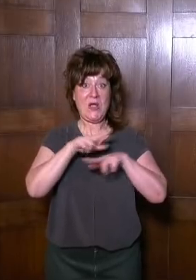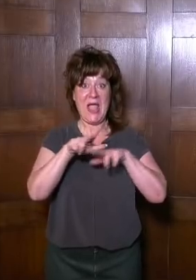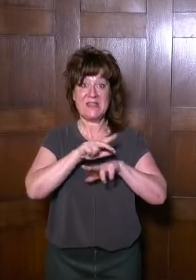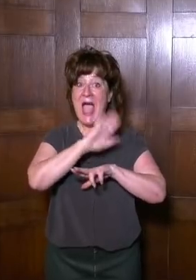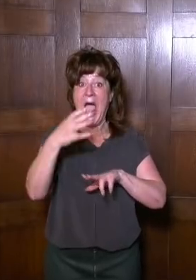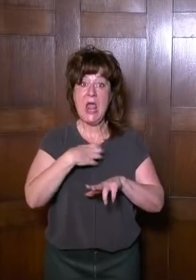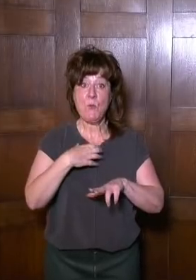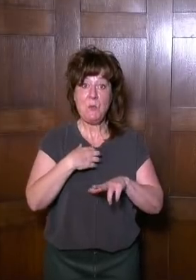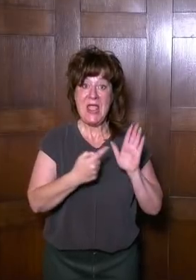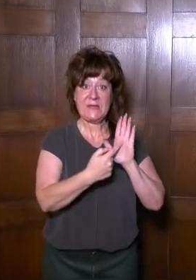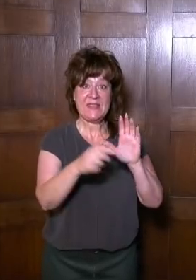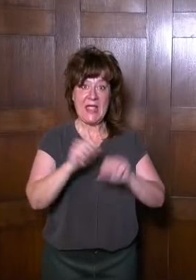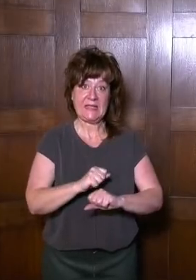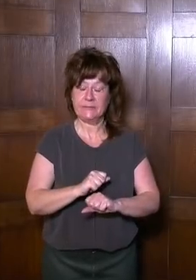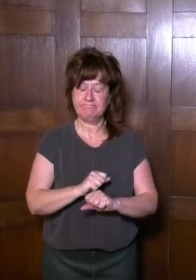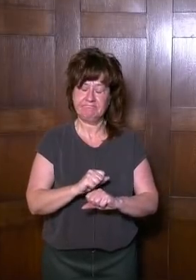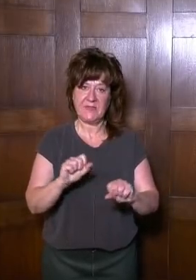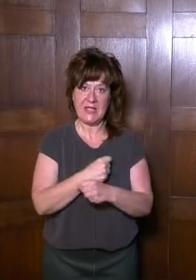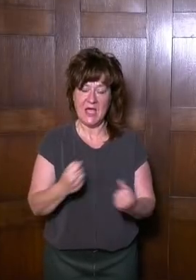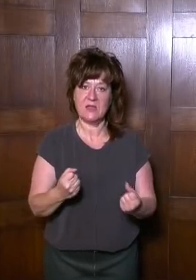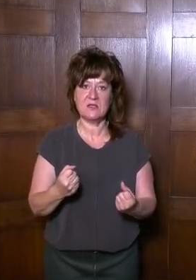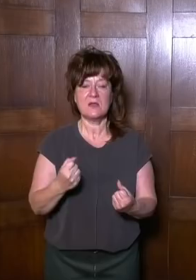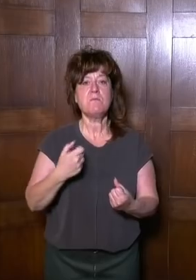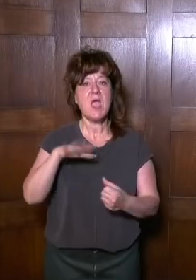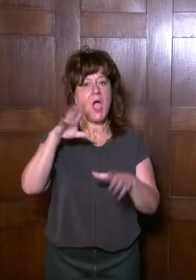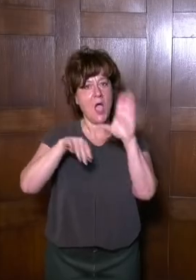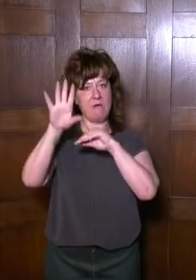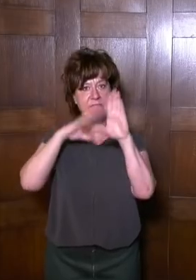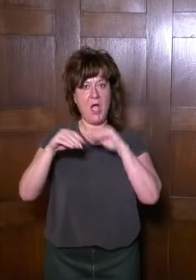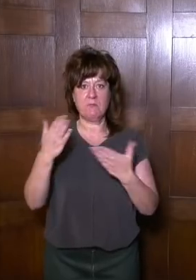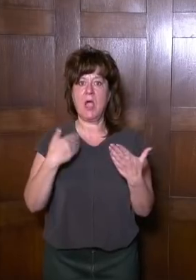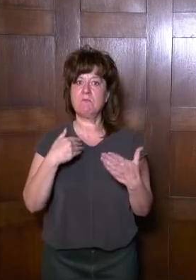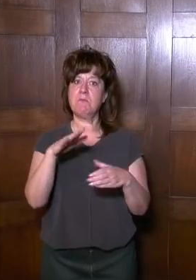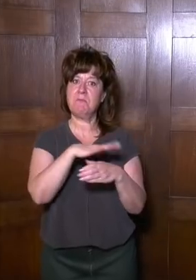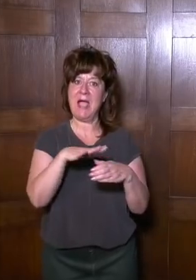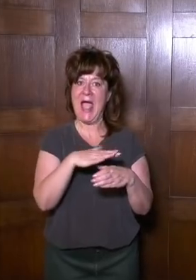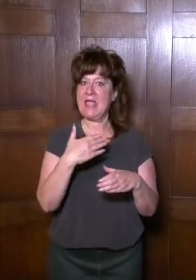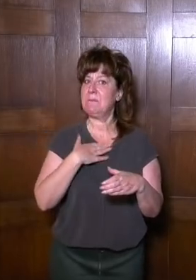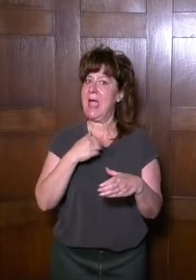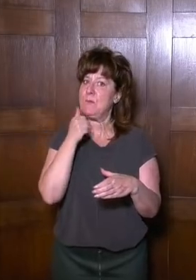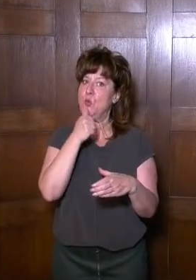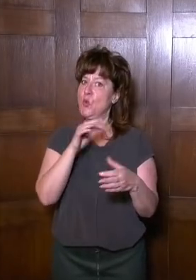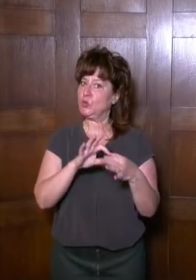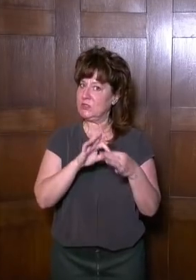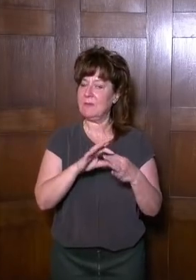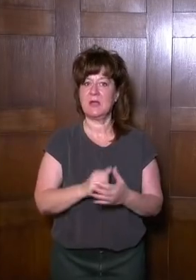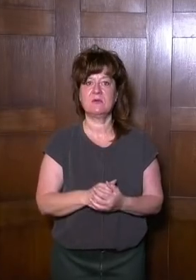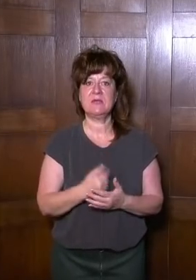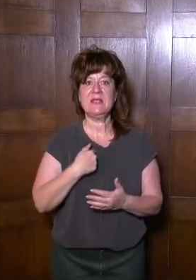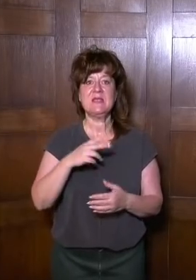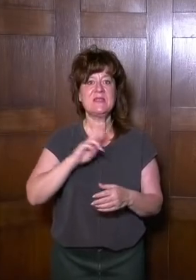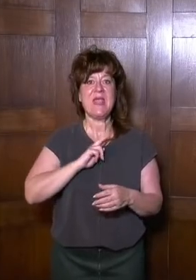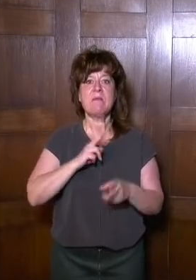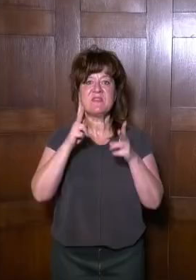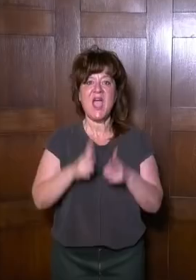Es geht ja jetzt auch im Wesentlichen um die Erfahrungen. Ich fange mal mit dem Bereich an, in dem ich auch selber beruflich tätig bin. Ich bin Anwältin und